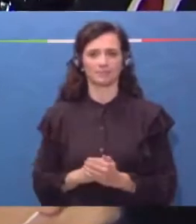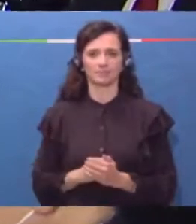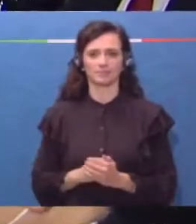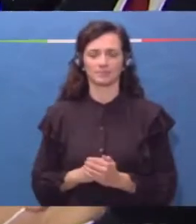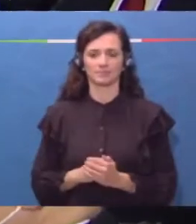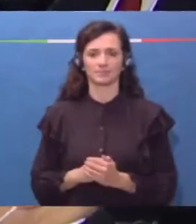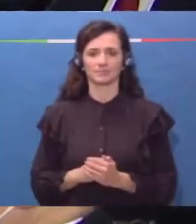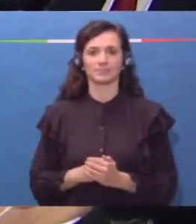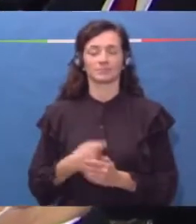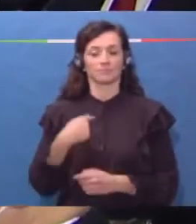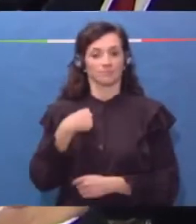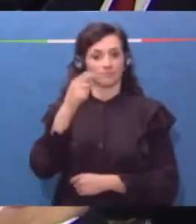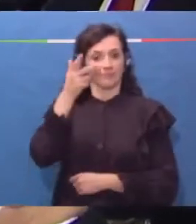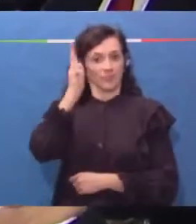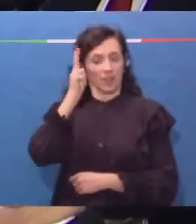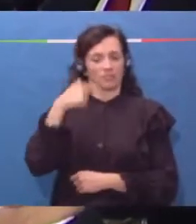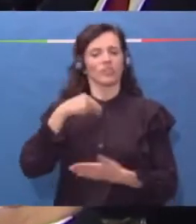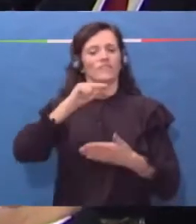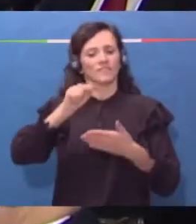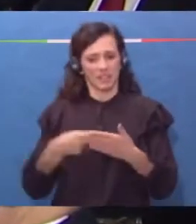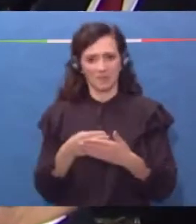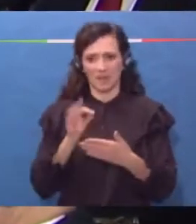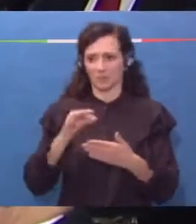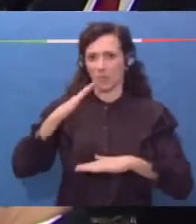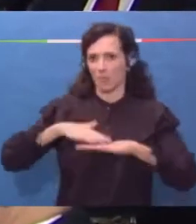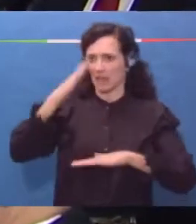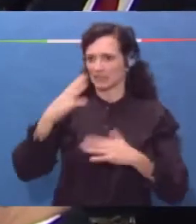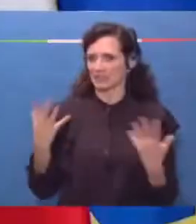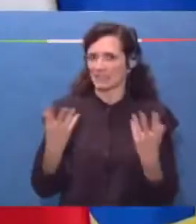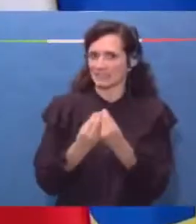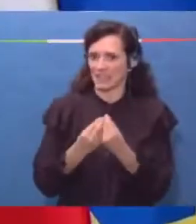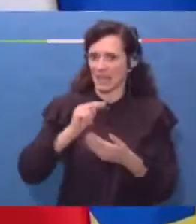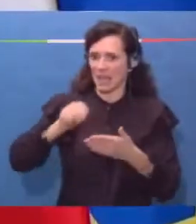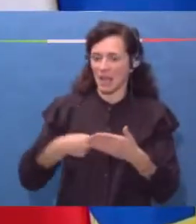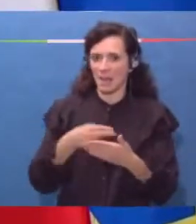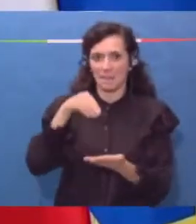abbiamo firmato e che davvero